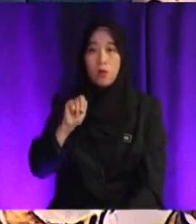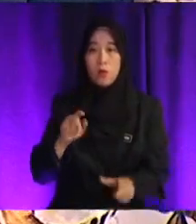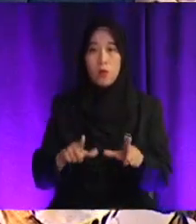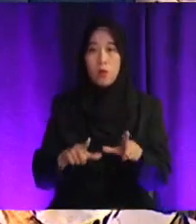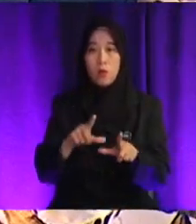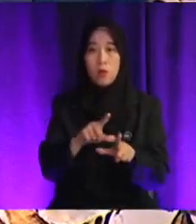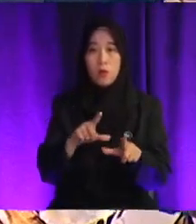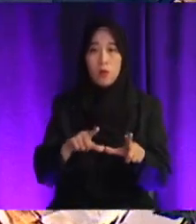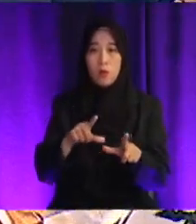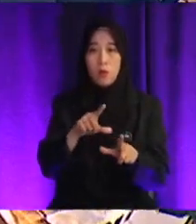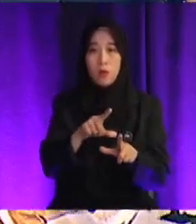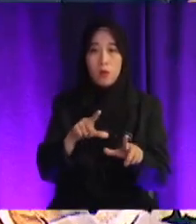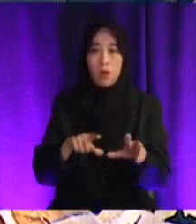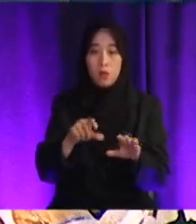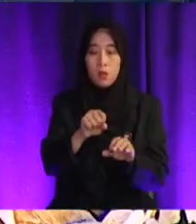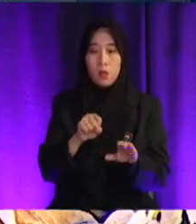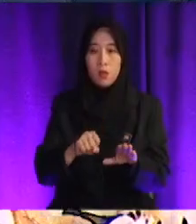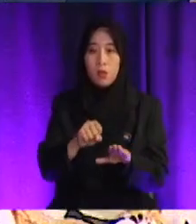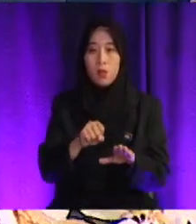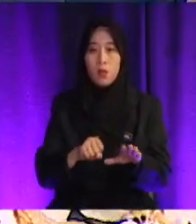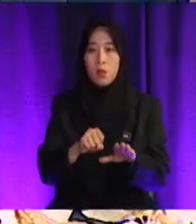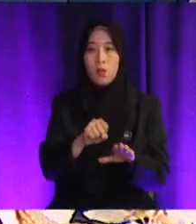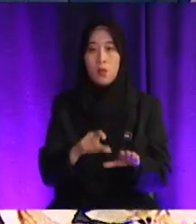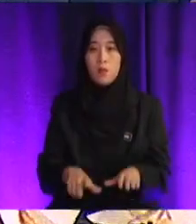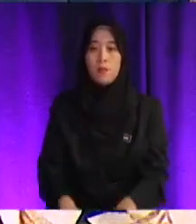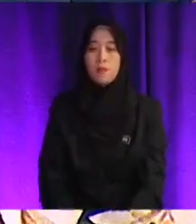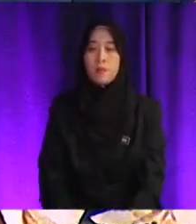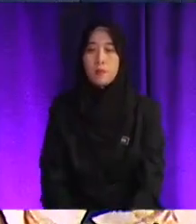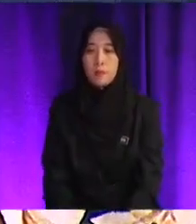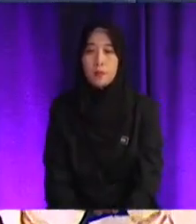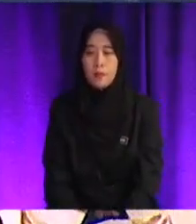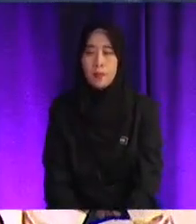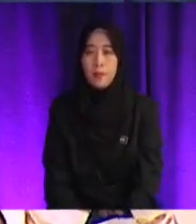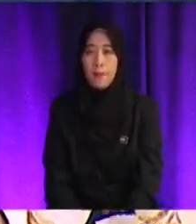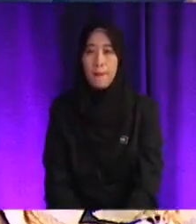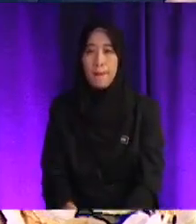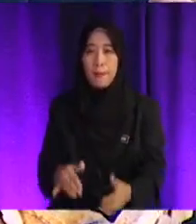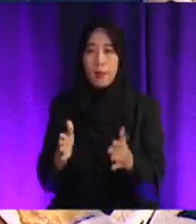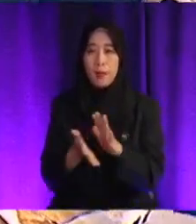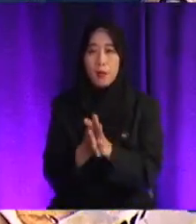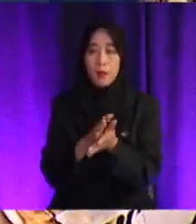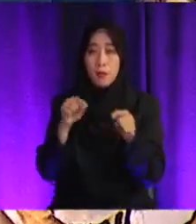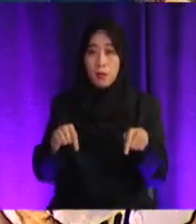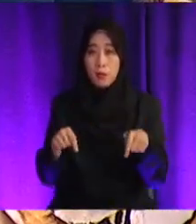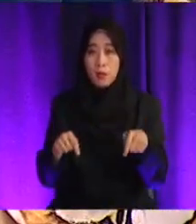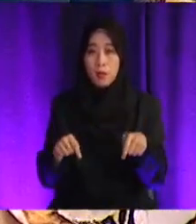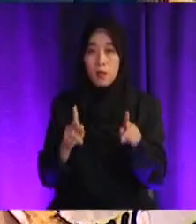ada yang voltan ataupun yang ohm. Rintangan. Okey. Jadi dekat sini jika nak